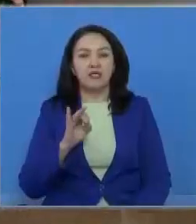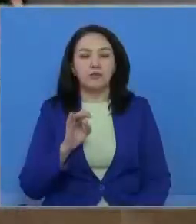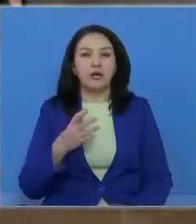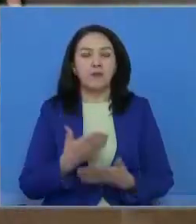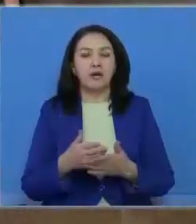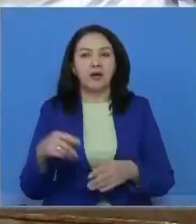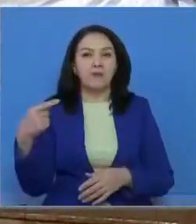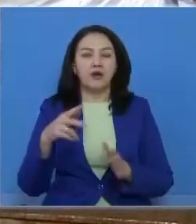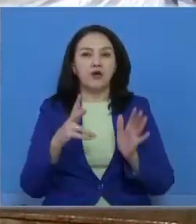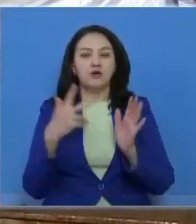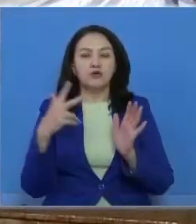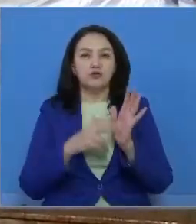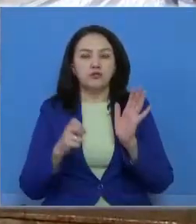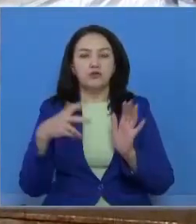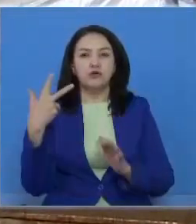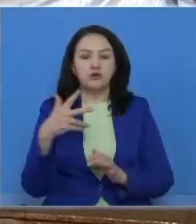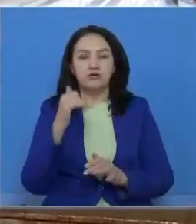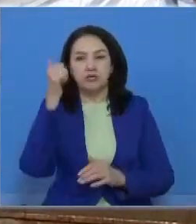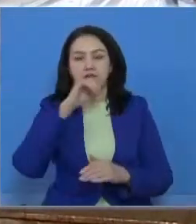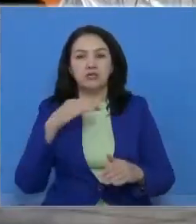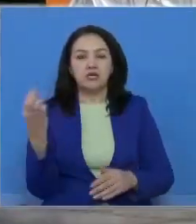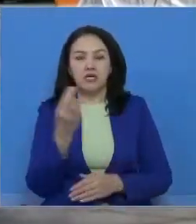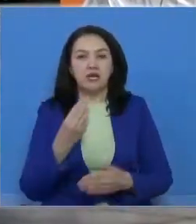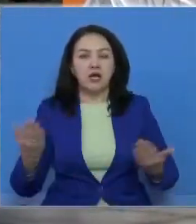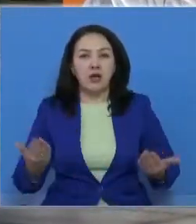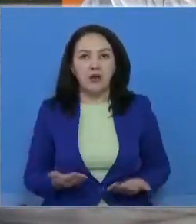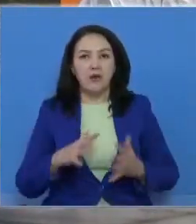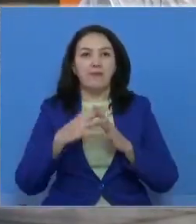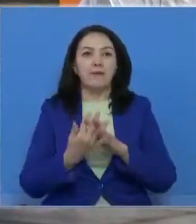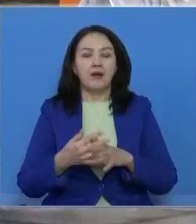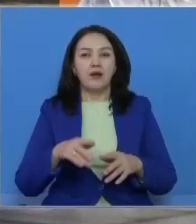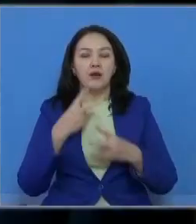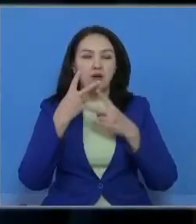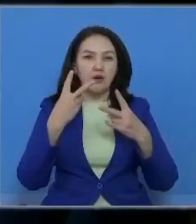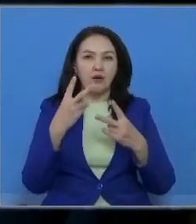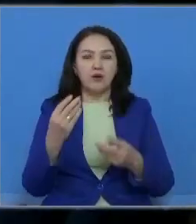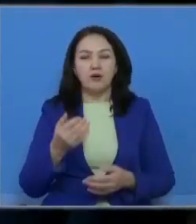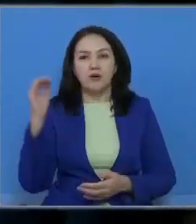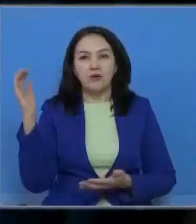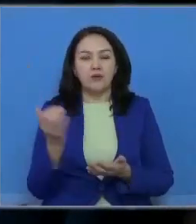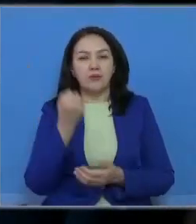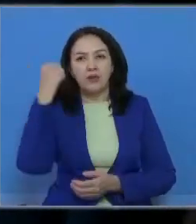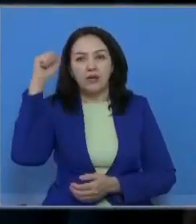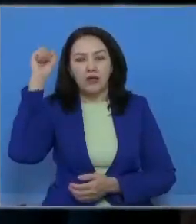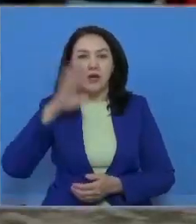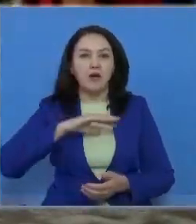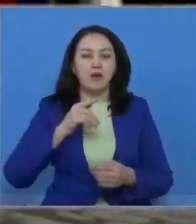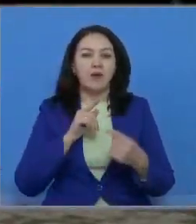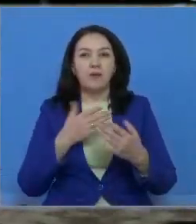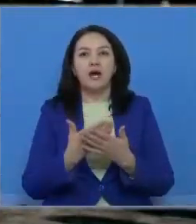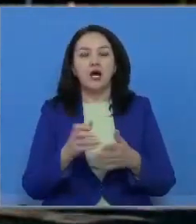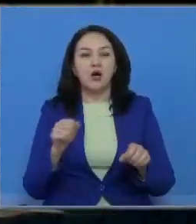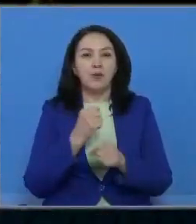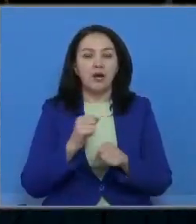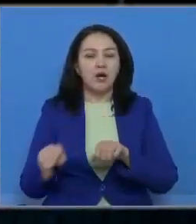Көтібарұлы 1803 жылы Шалқар ауданында өмірге келген. Жастайынан ерлігімен көзге түсіп, Ресейдің отаршылдық саясатына қарсы